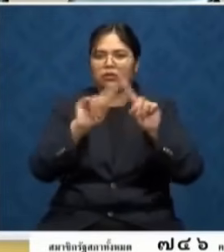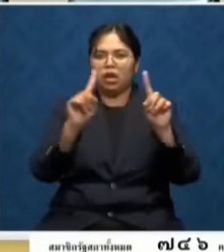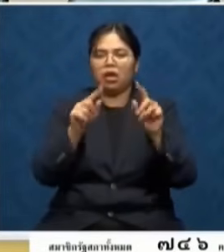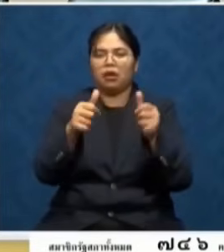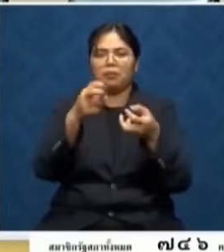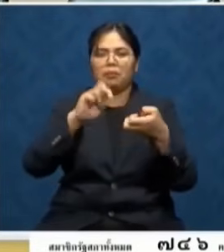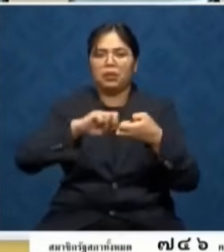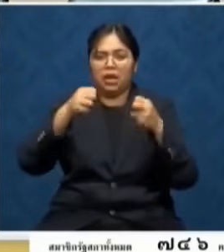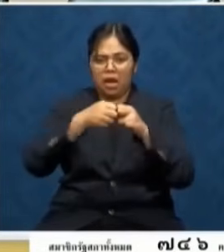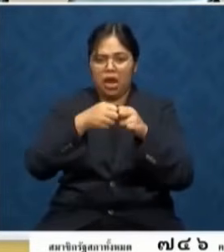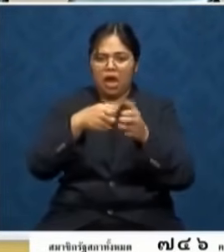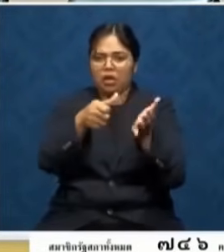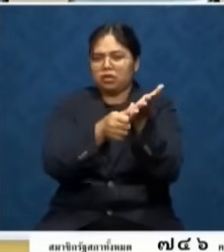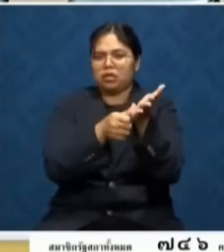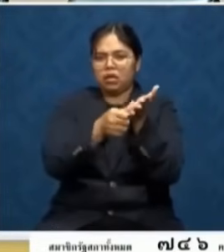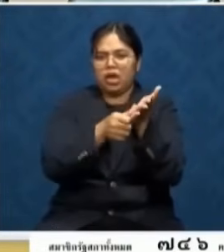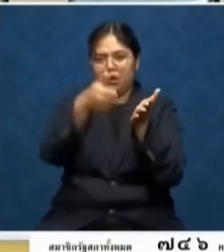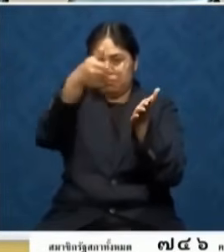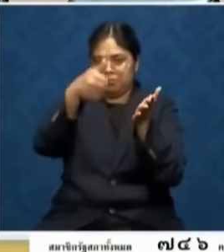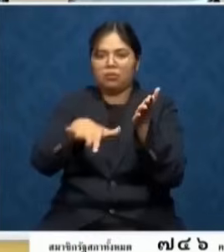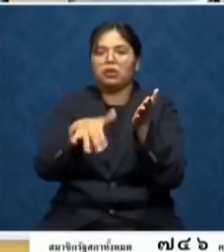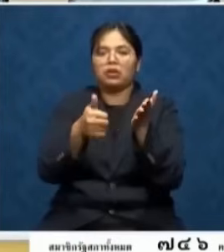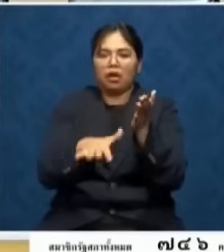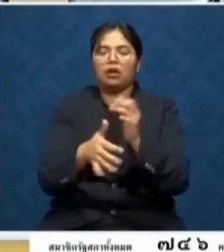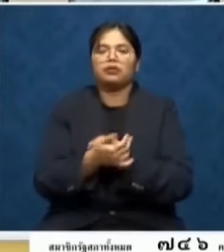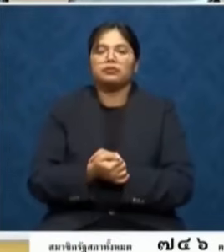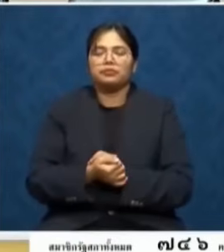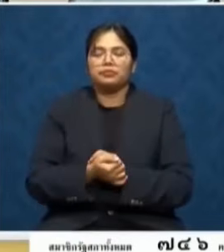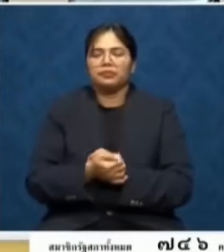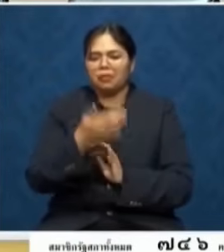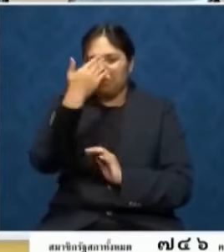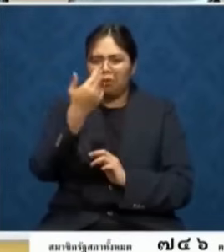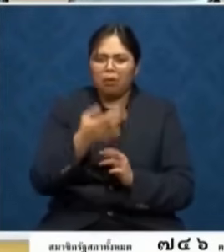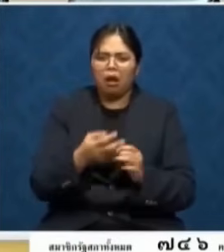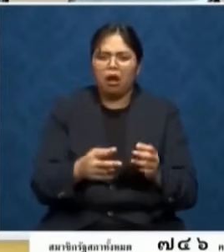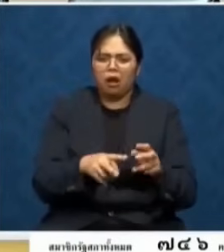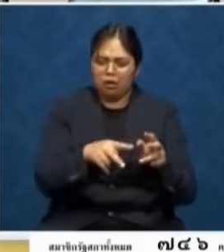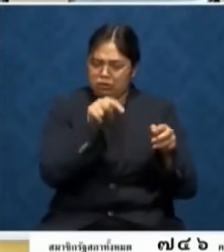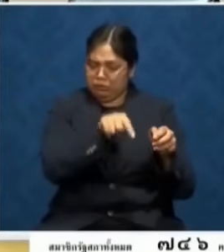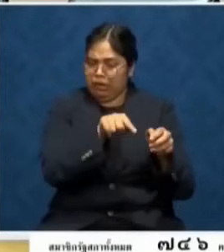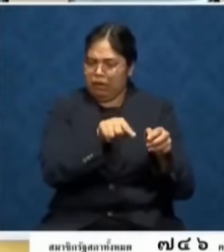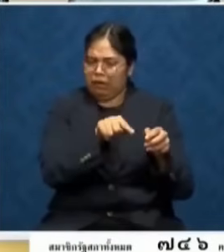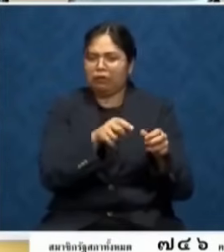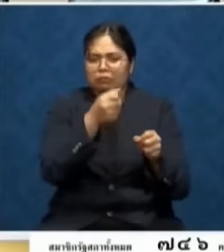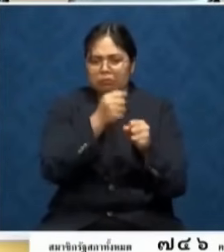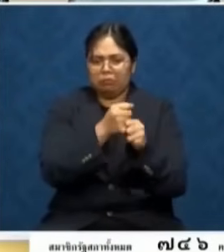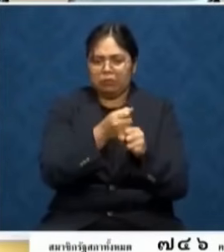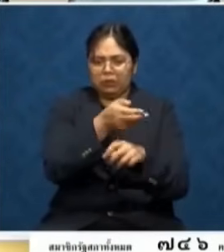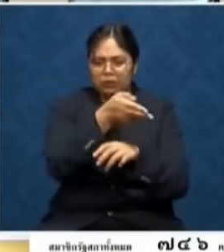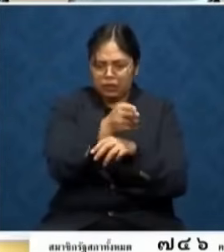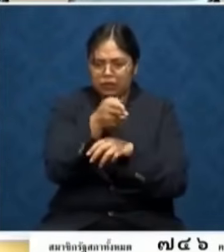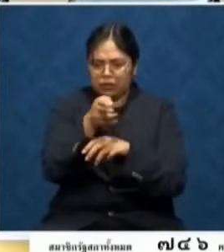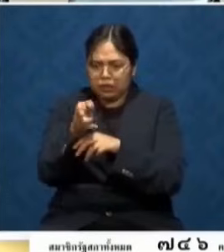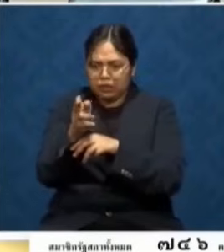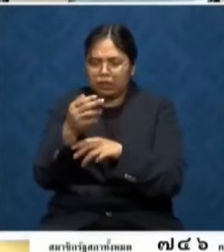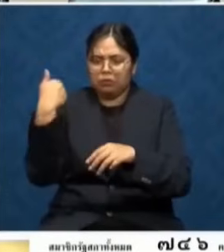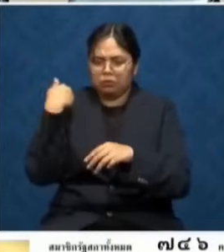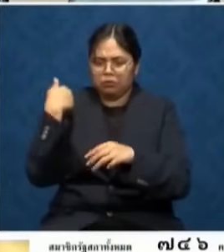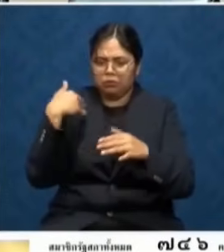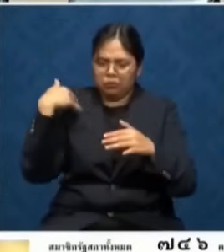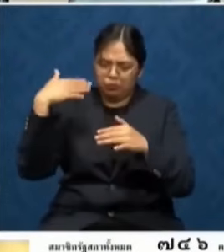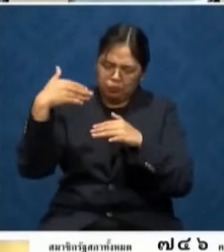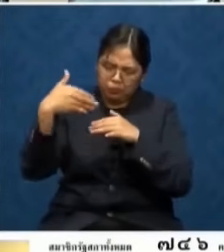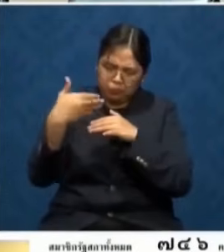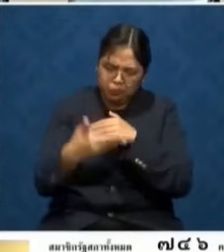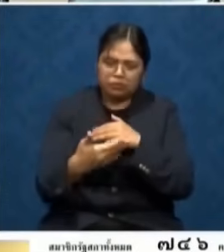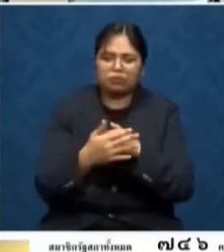ได้ถ้าเราไม่รู้ความจริงว่ามันเหตุการณ์อะไรเกิดขึ้นอันมีผลมาทุกวันนี้ครับมีผลมาจนทุกวันนี้